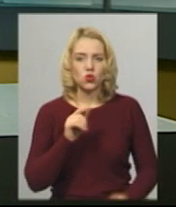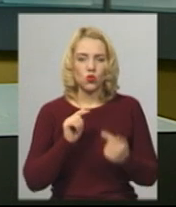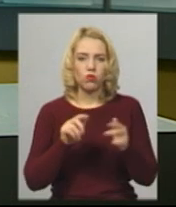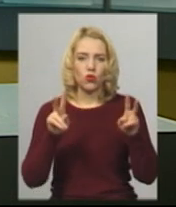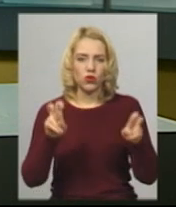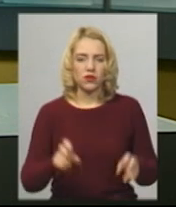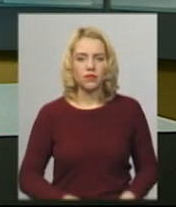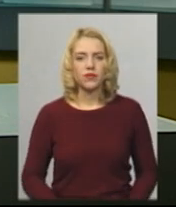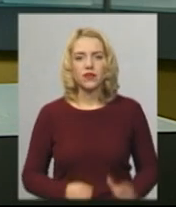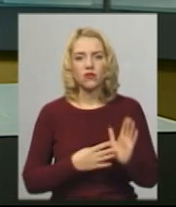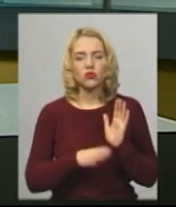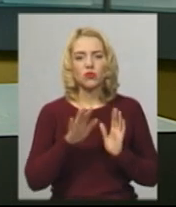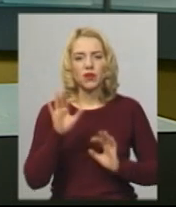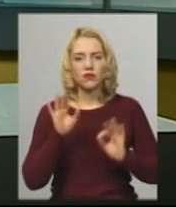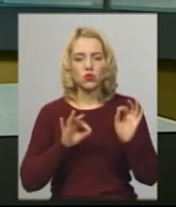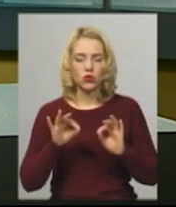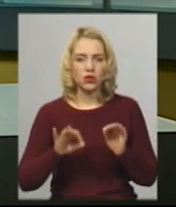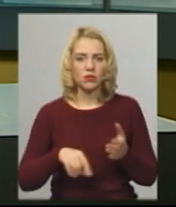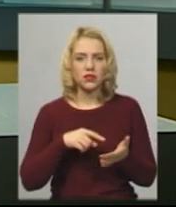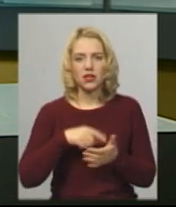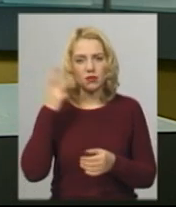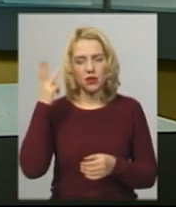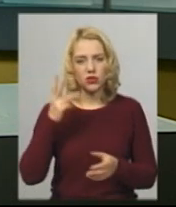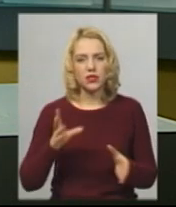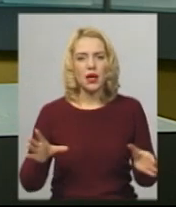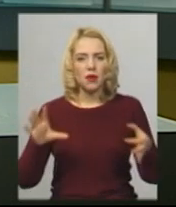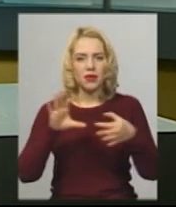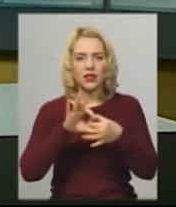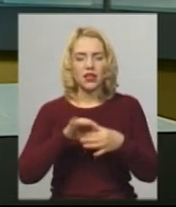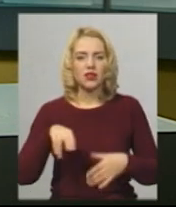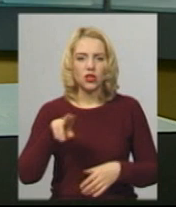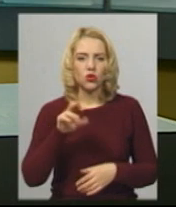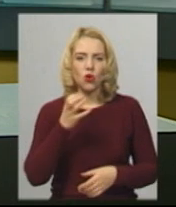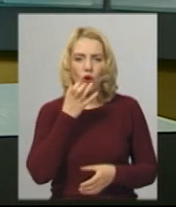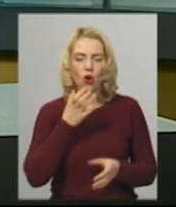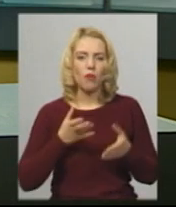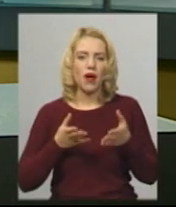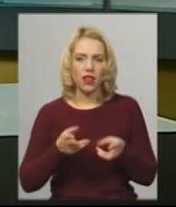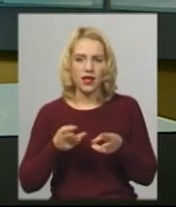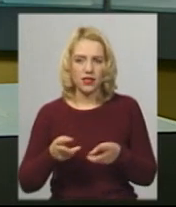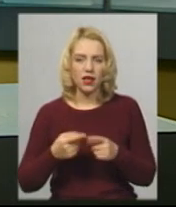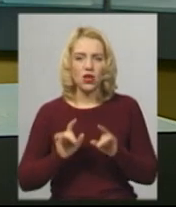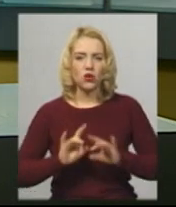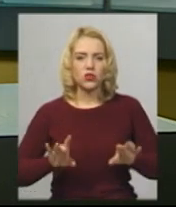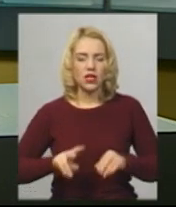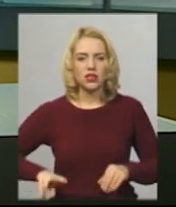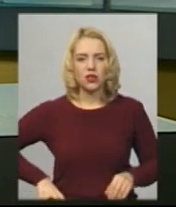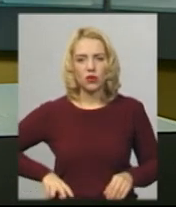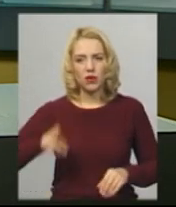95% житлових будинків Хмельницького, під'єднаних до централізованого опалення, отримують тепло, каже директор міського комунального